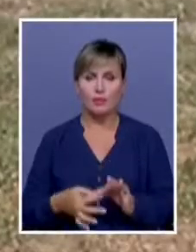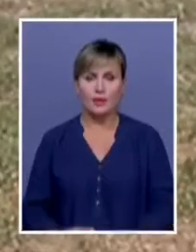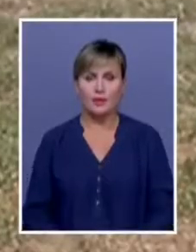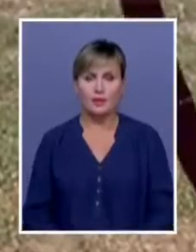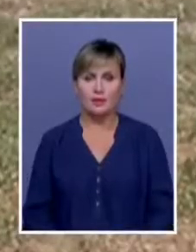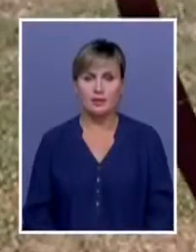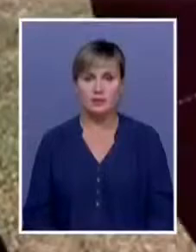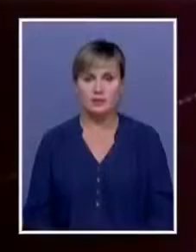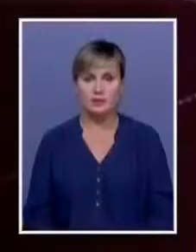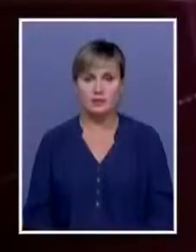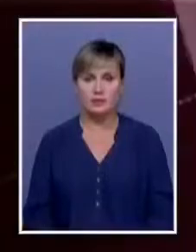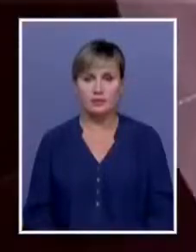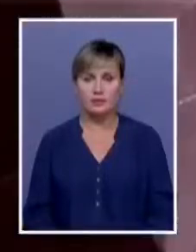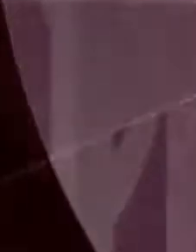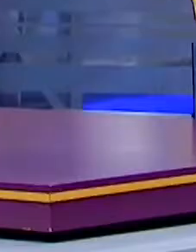Махамбетов.